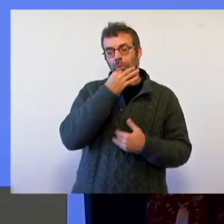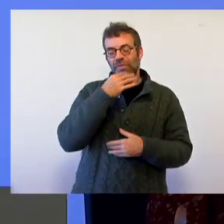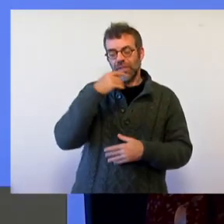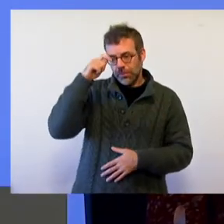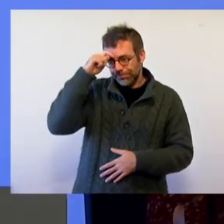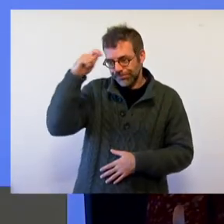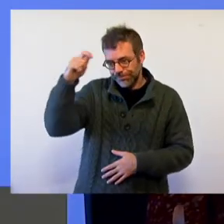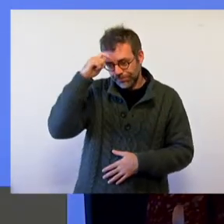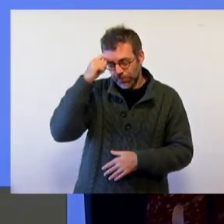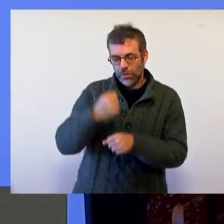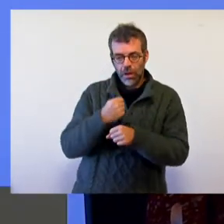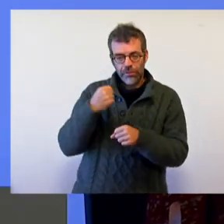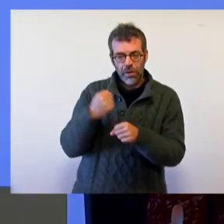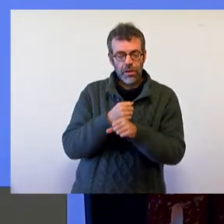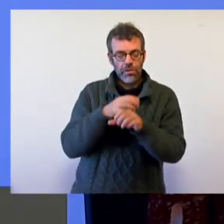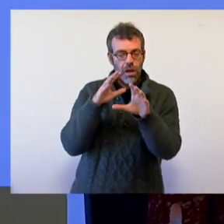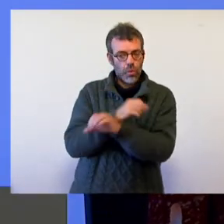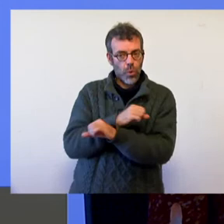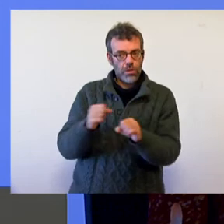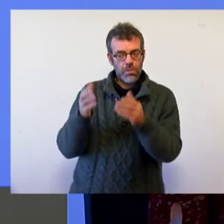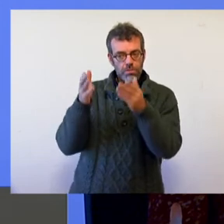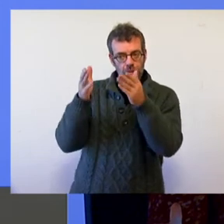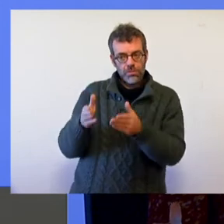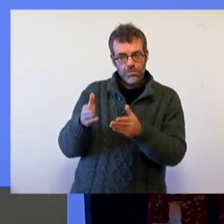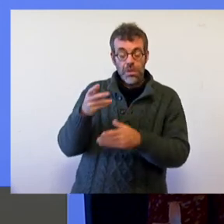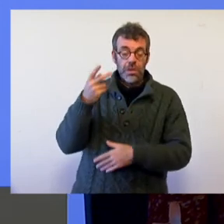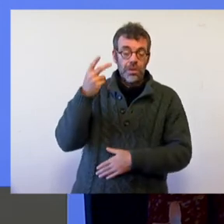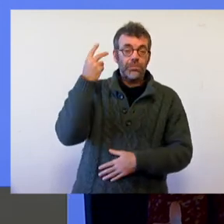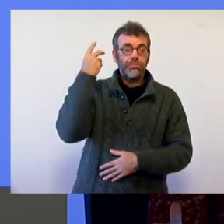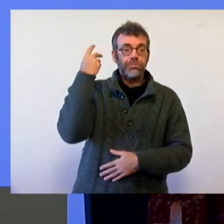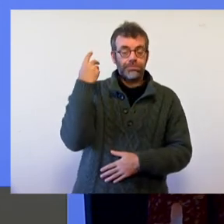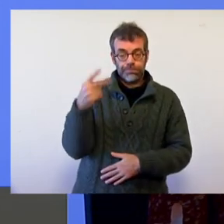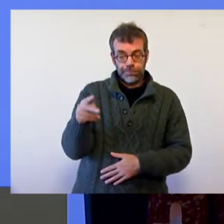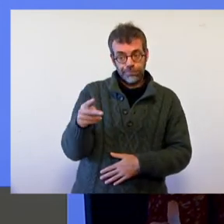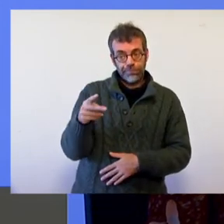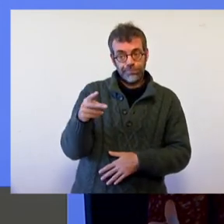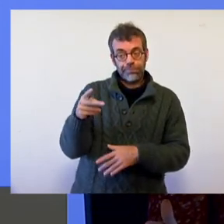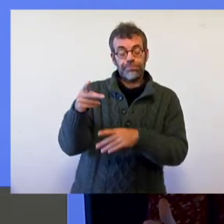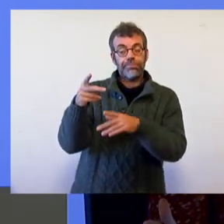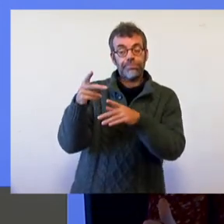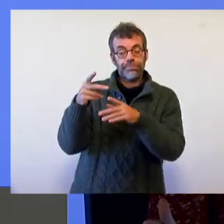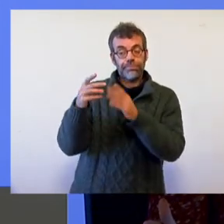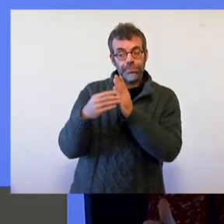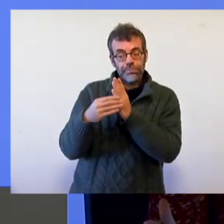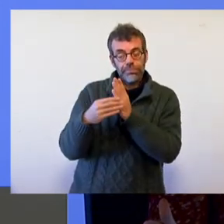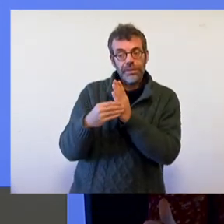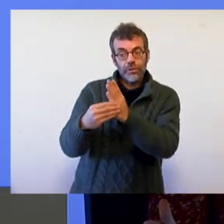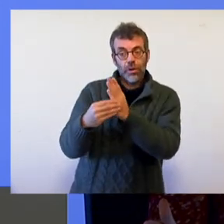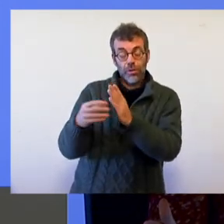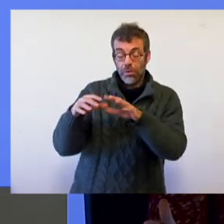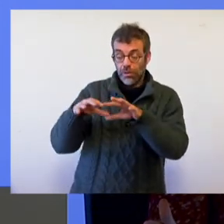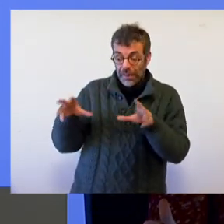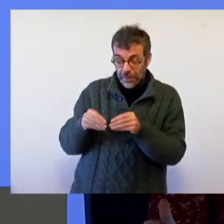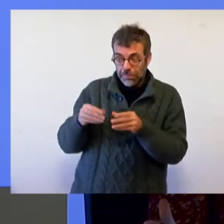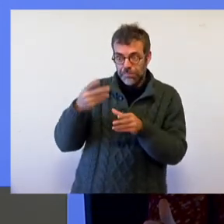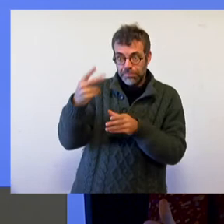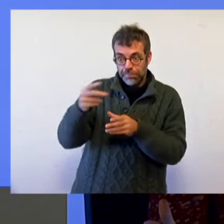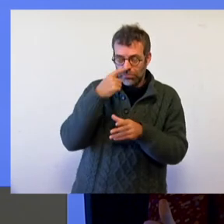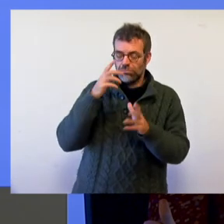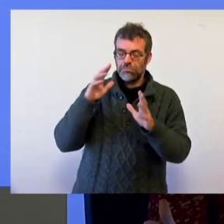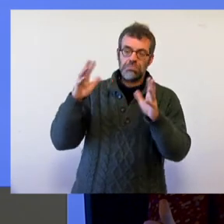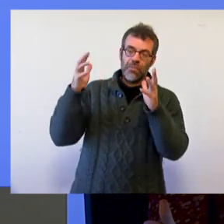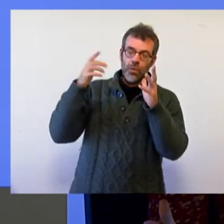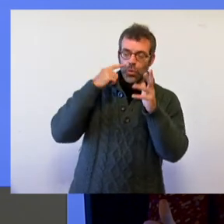fait sous votre impulsion et avec l'ensemble des agents sur la semaine de la petite enfance. On a